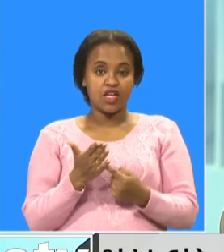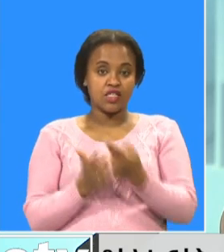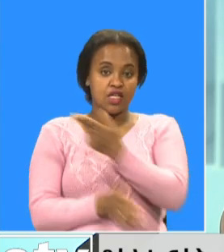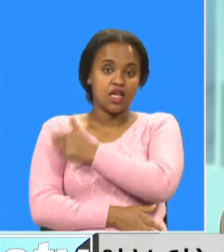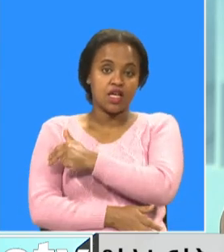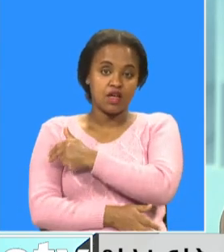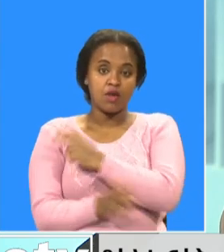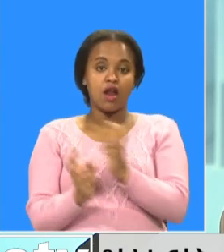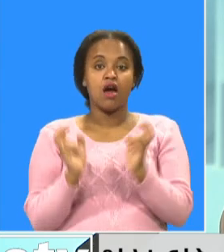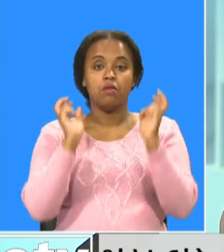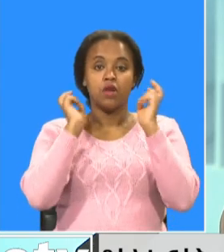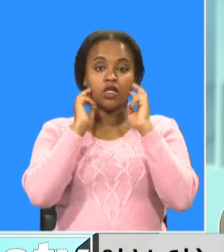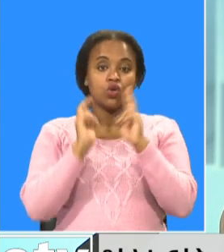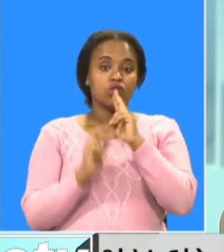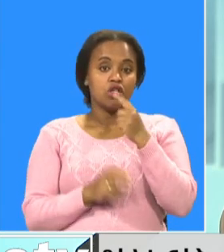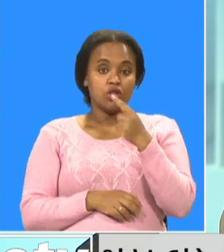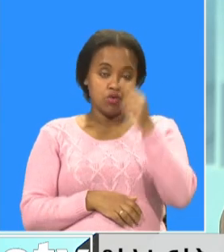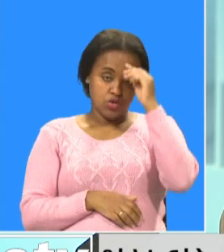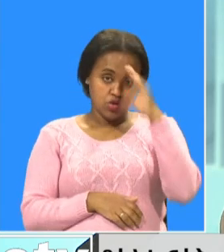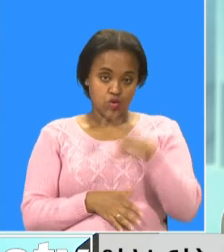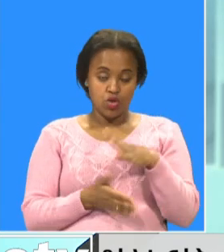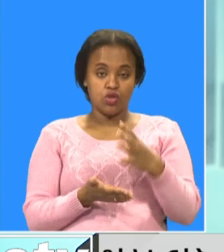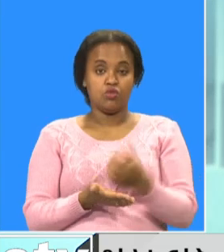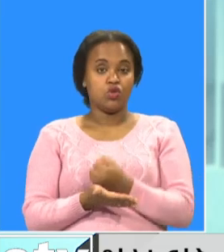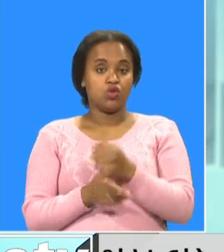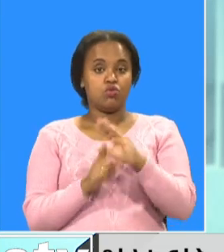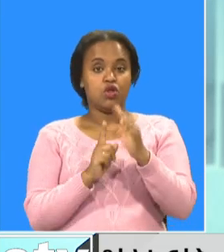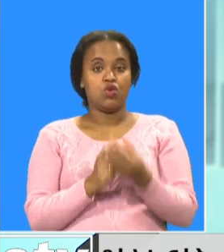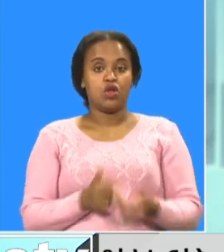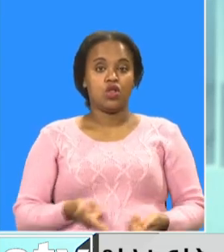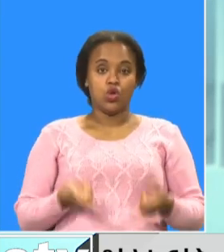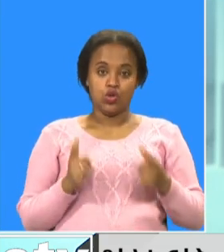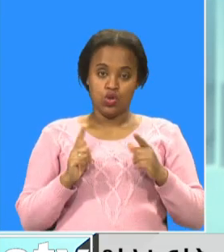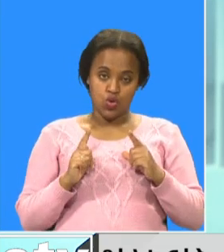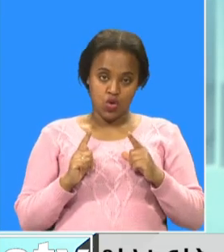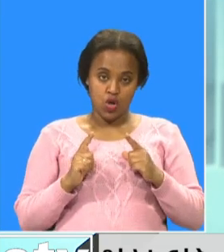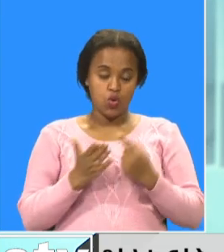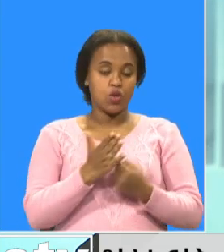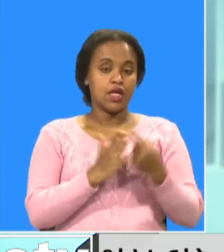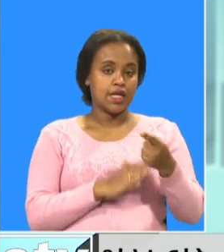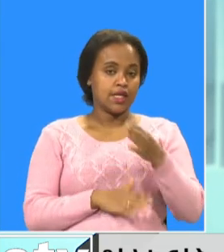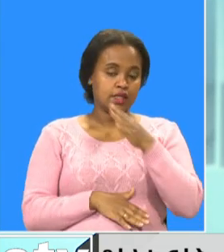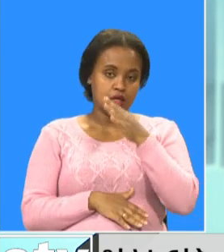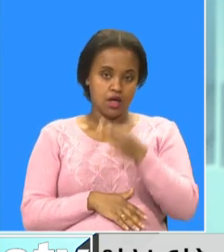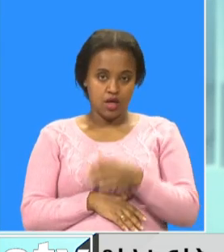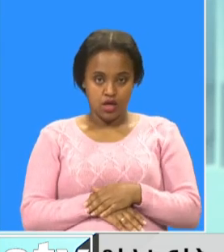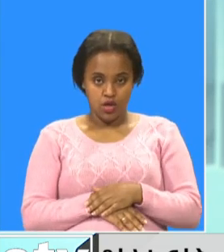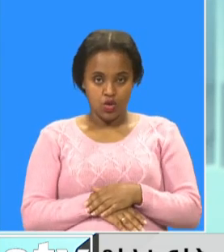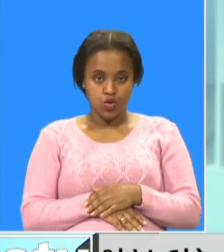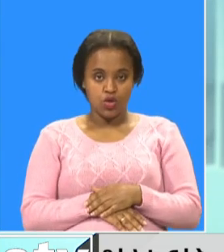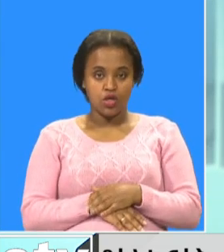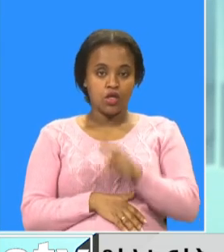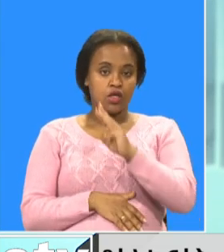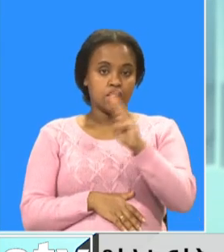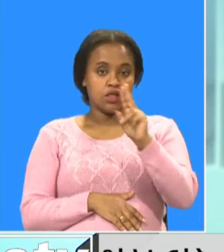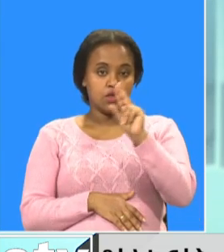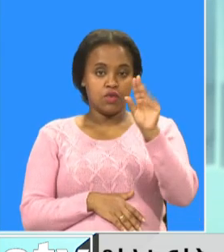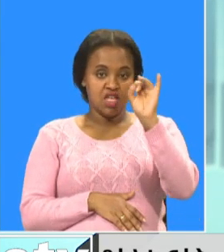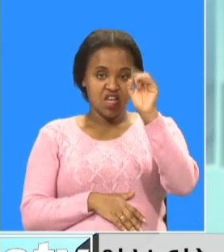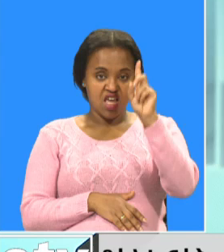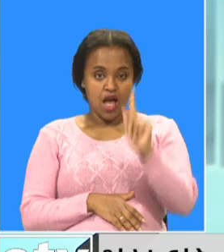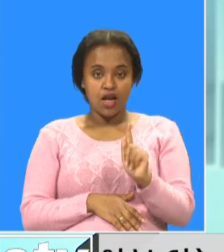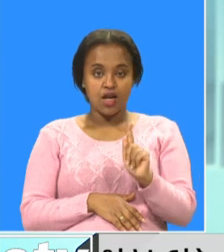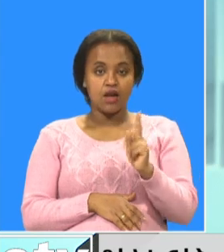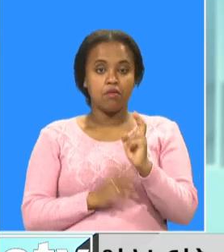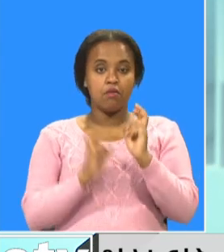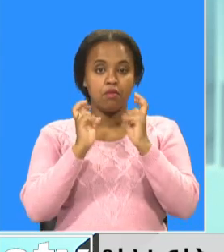የህክምና ማስኮች ናቸው ብሎ ሰዎች የሚወዙበት ሁኔታዎች ይኖራሉ። ባይዘይ እነዛ አይደሉም፣ ሲቪሊያን ማስኮች ናቸው